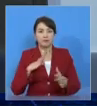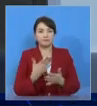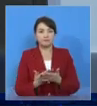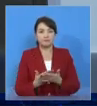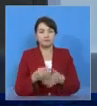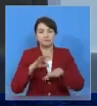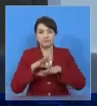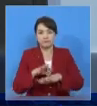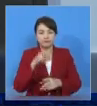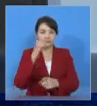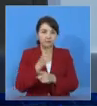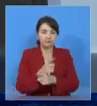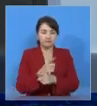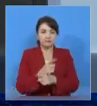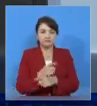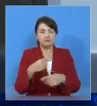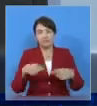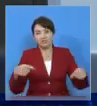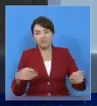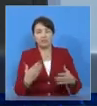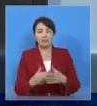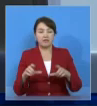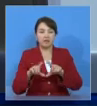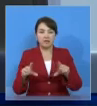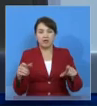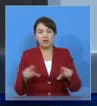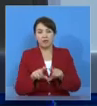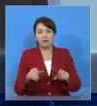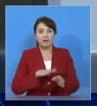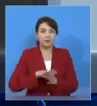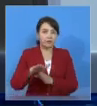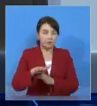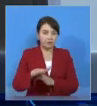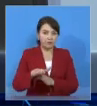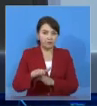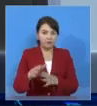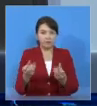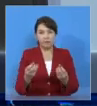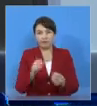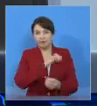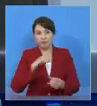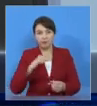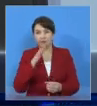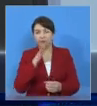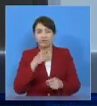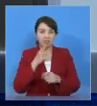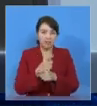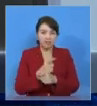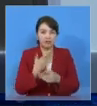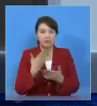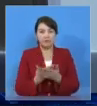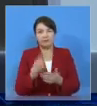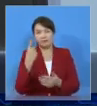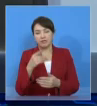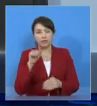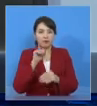Көрмелерді өткізуге тыйым салынды. Қалған объектілер бойынша толымдылығымен және де өзінің уақытын шектеуімен